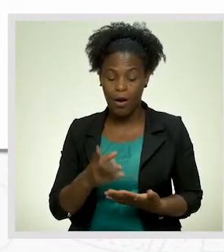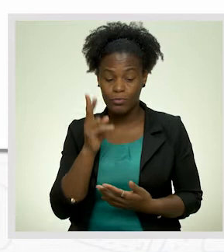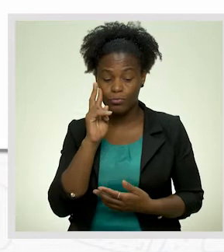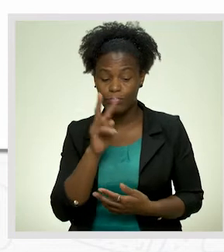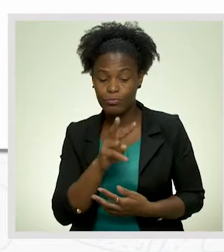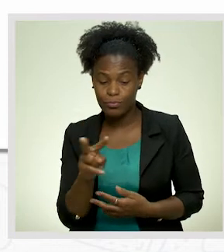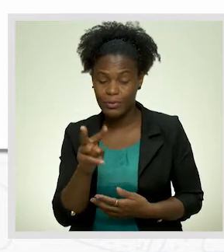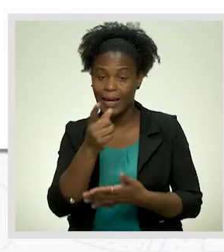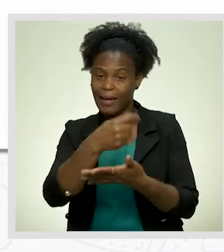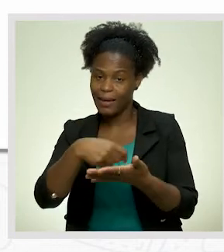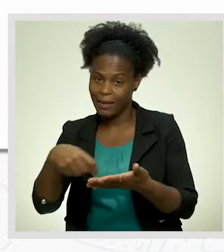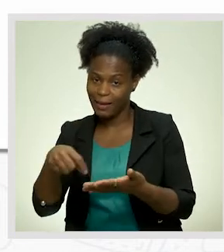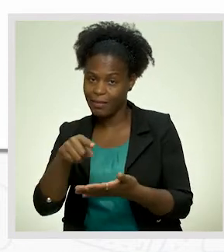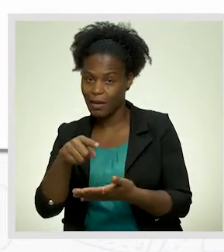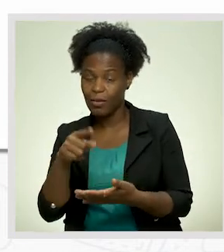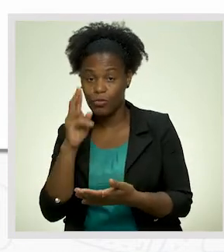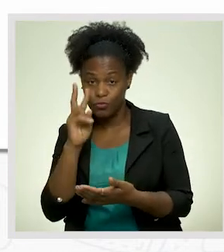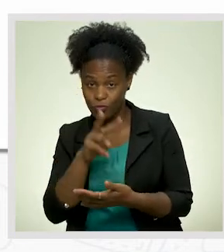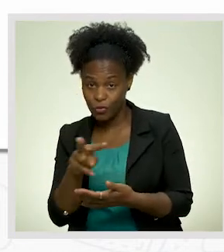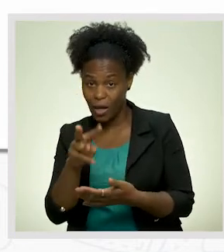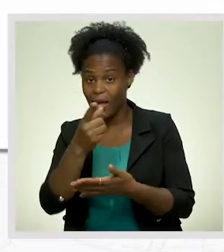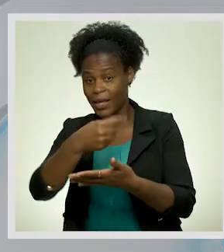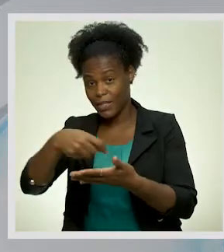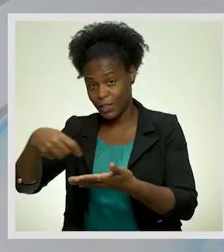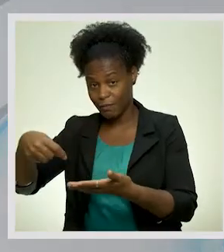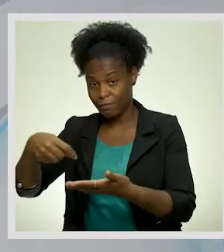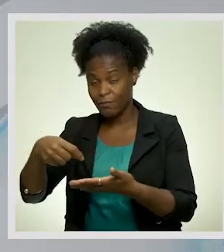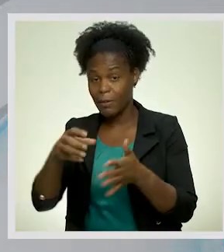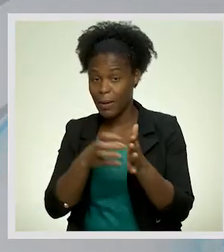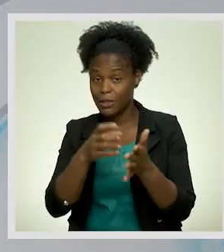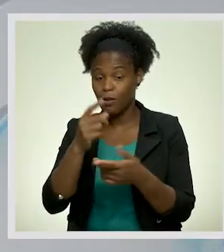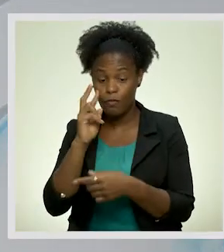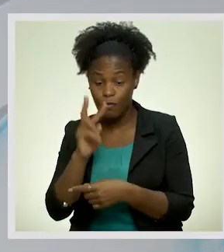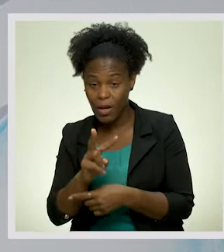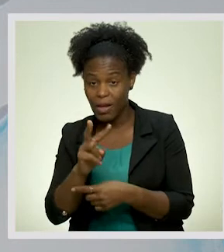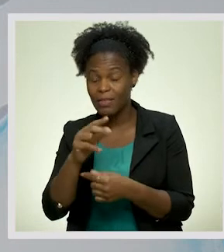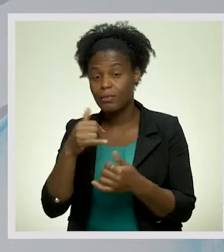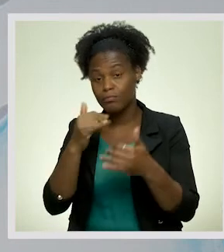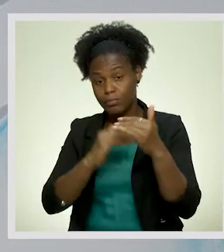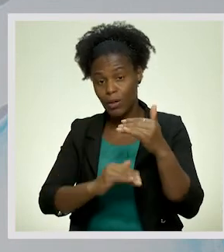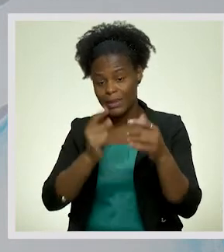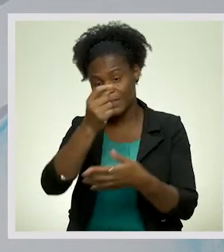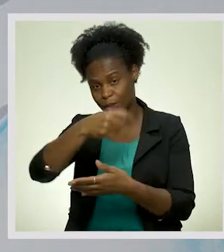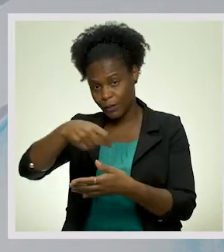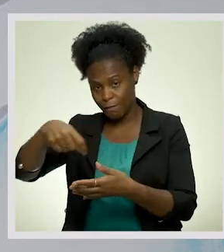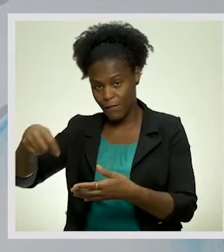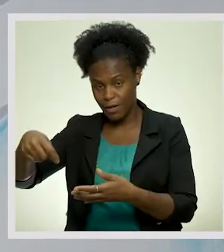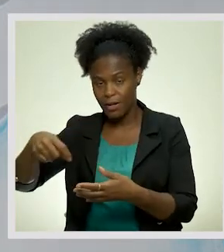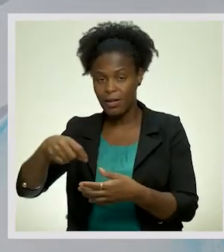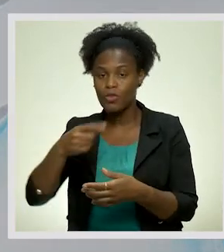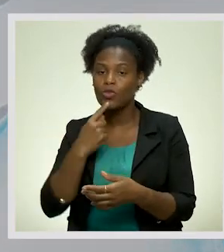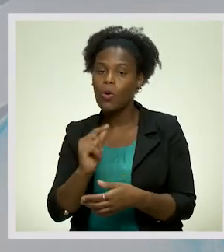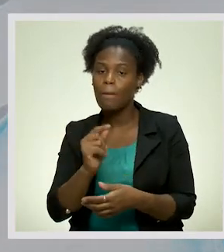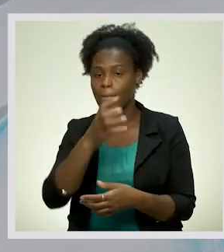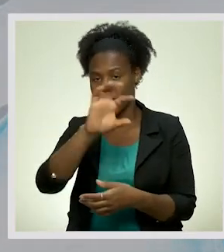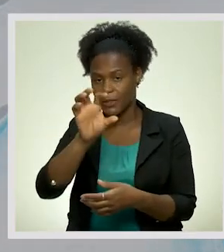Observe, écrit. Vous allez observer les images et ensuite écrire le